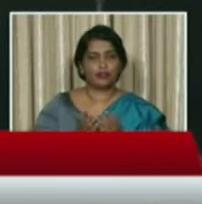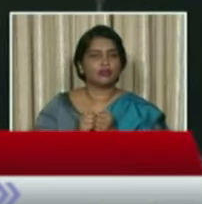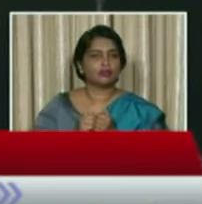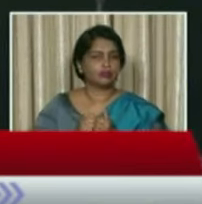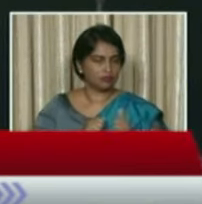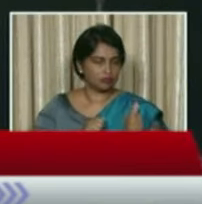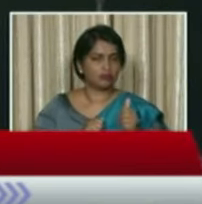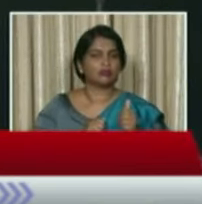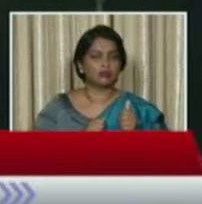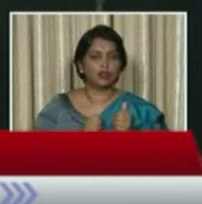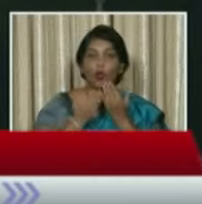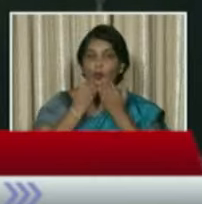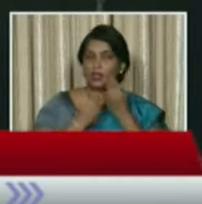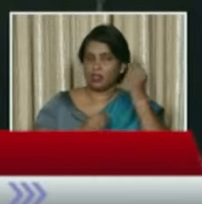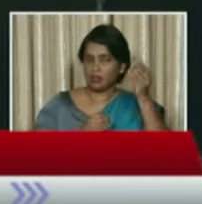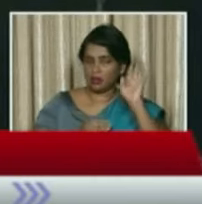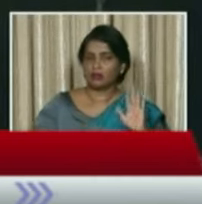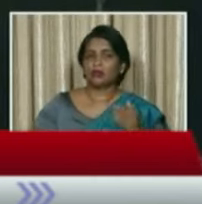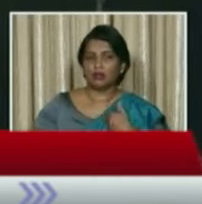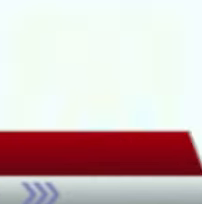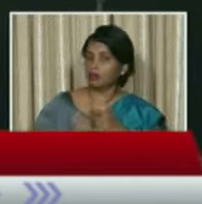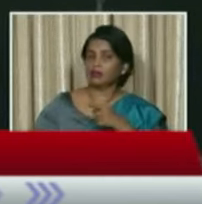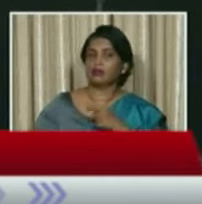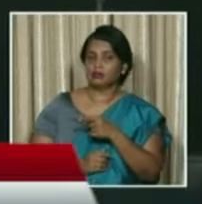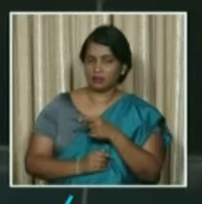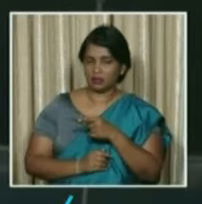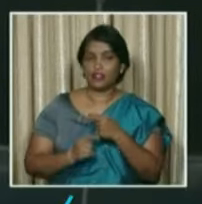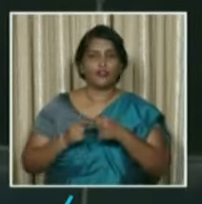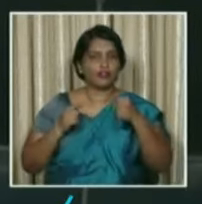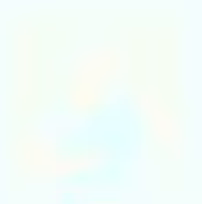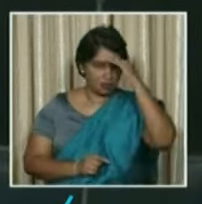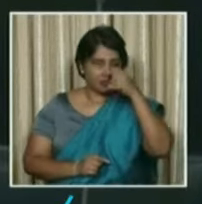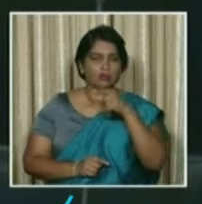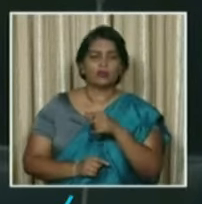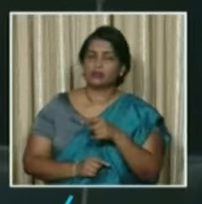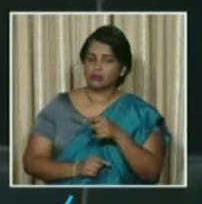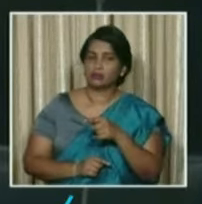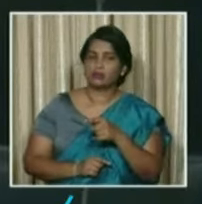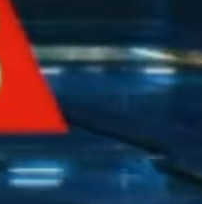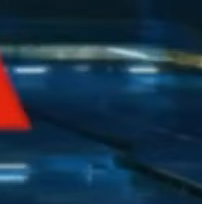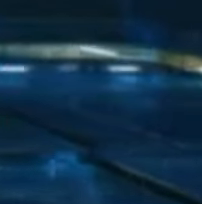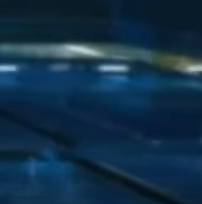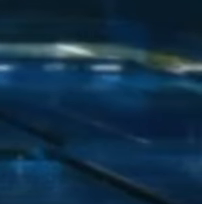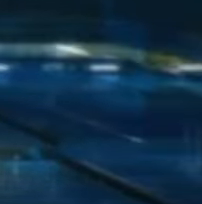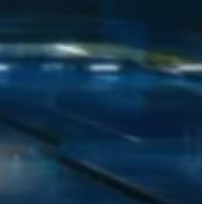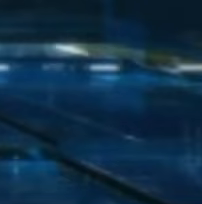ගැනීමට උපදෙස් දීලා තියෙනවා. මම ස්තුතිවන්ත වෙනවා විපක්ෂ නායකතුමාටත් මේක නැගීම ගැන.